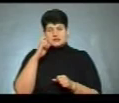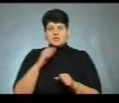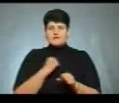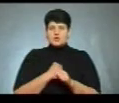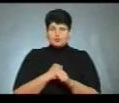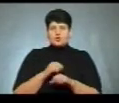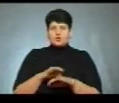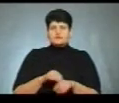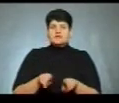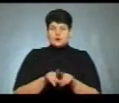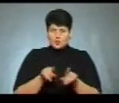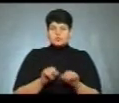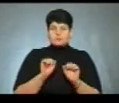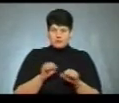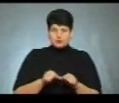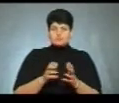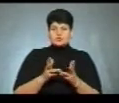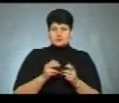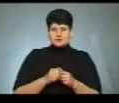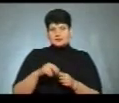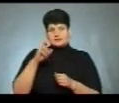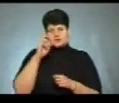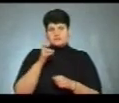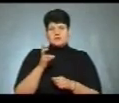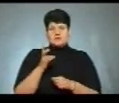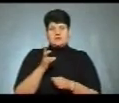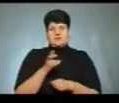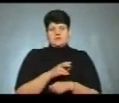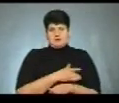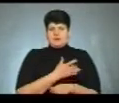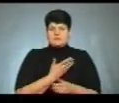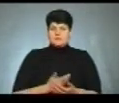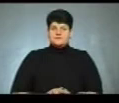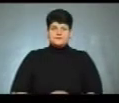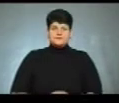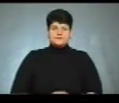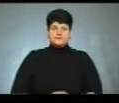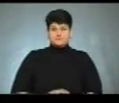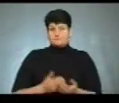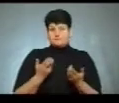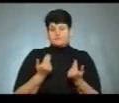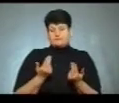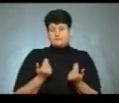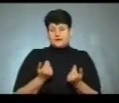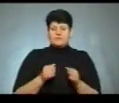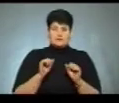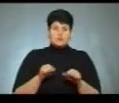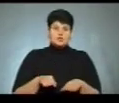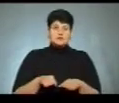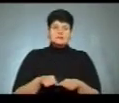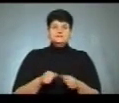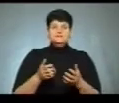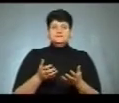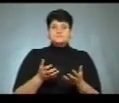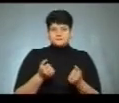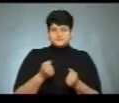також, чи можемо ми розраховувати на муніципальну няню? Дякуємо за запитання. Так, ви можете розраховувати на